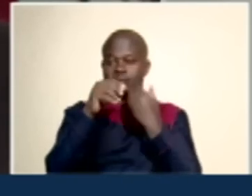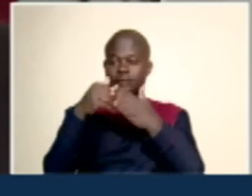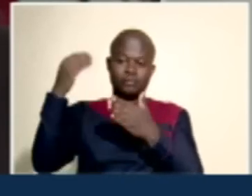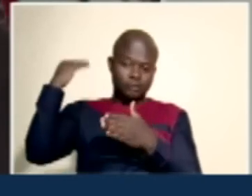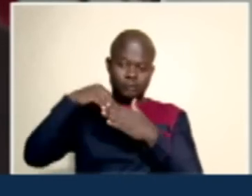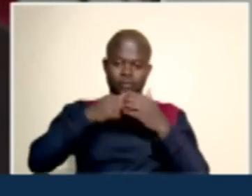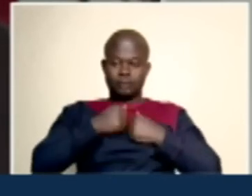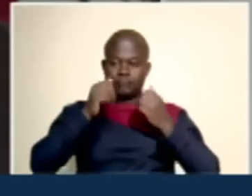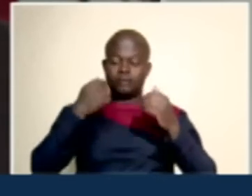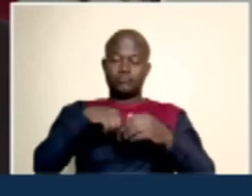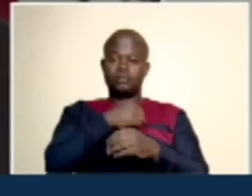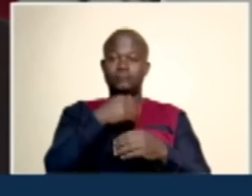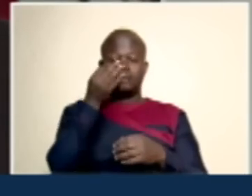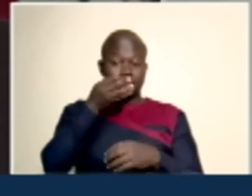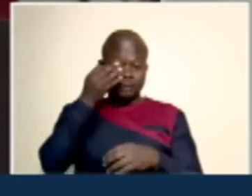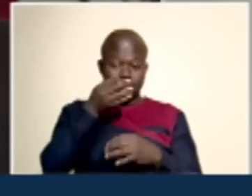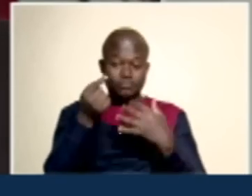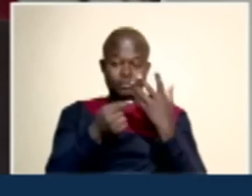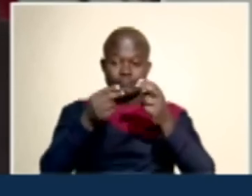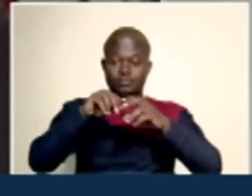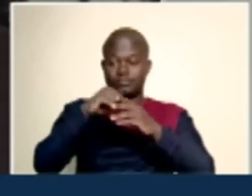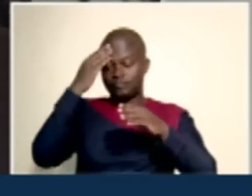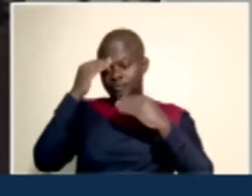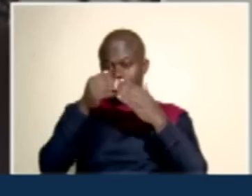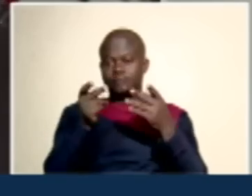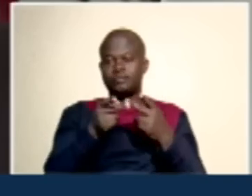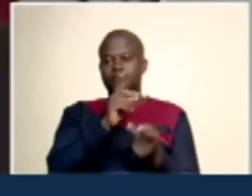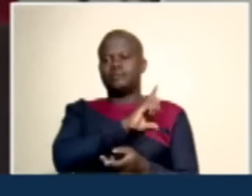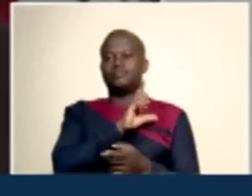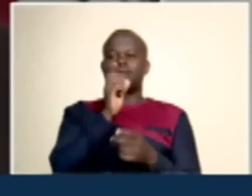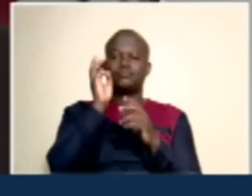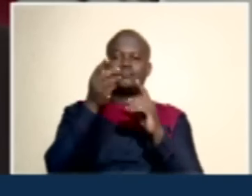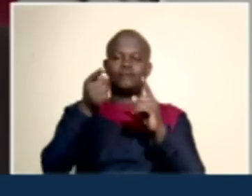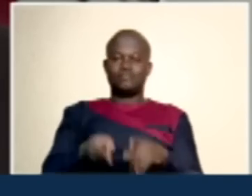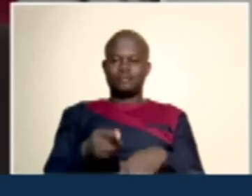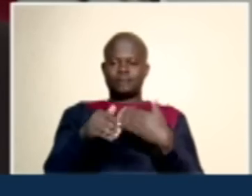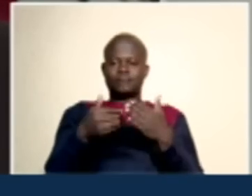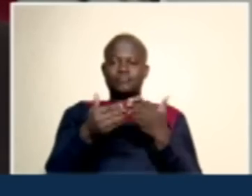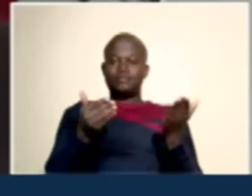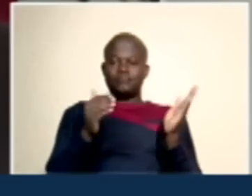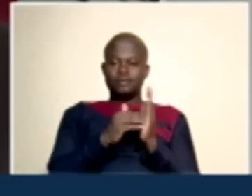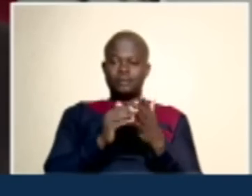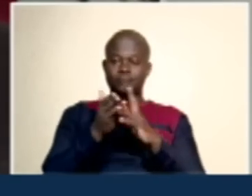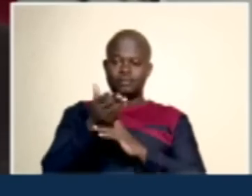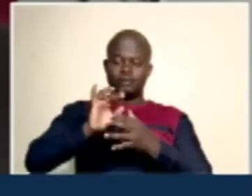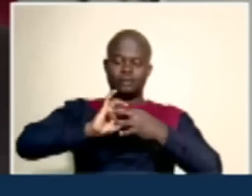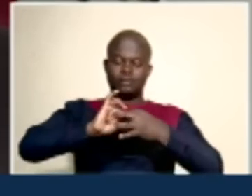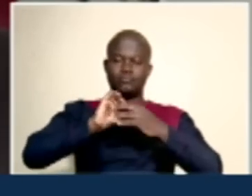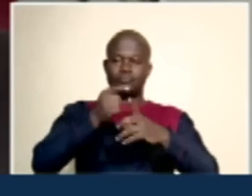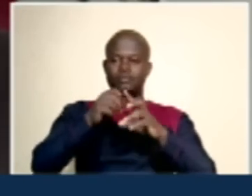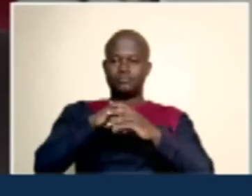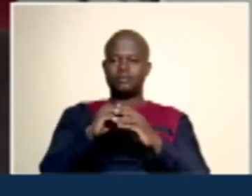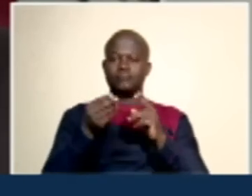mu Rwanda. Tukaba dufite amatsiko y'iyi ngiyi igiye kuba bitewe n'amahirwe menshi zatuzanira binyuze mu bafatanyabikorwa bazaturuka